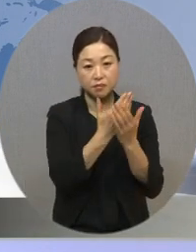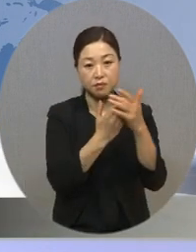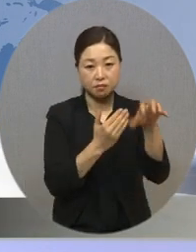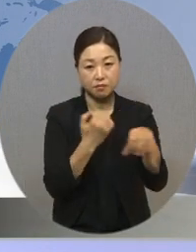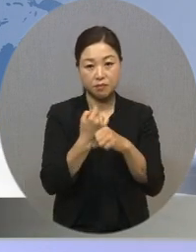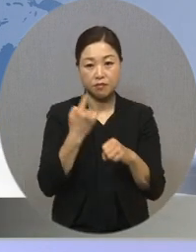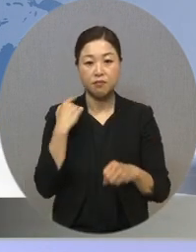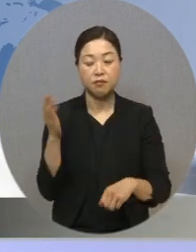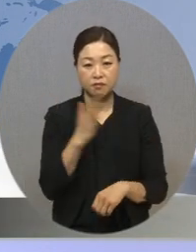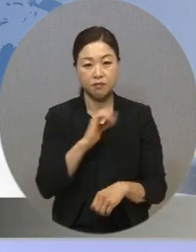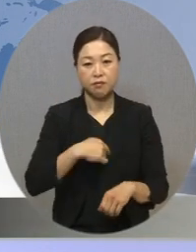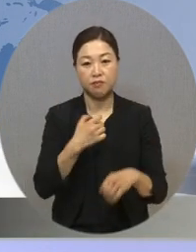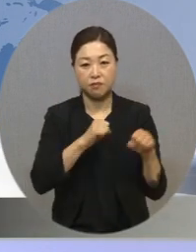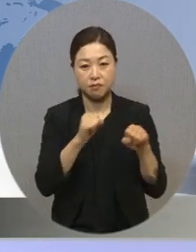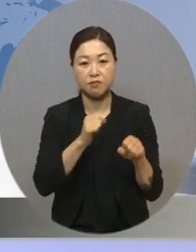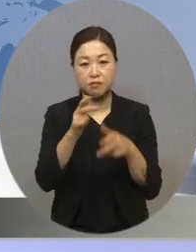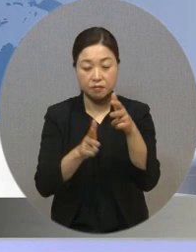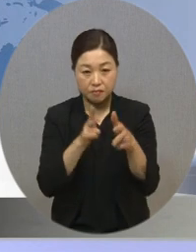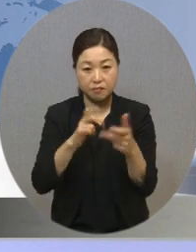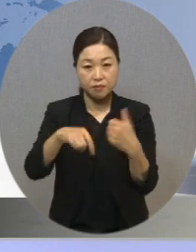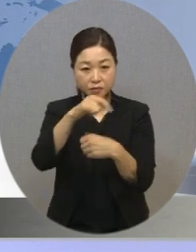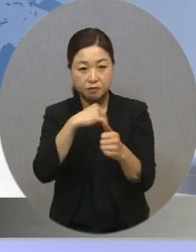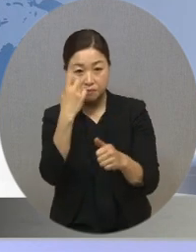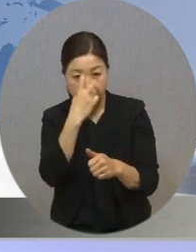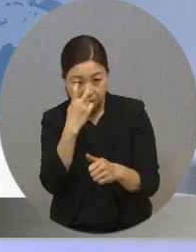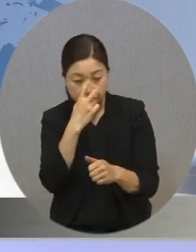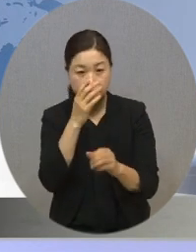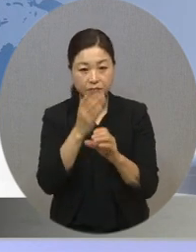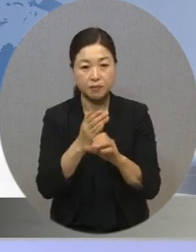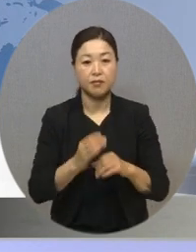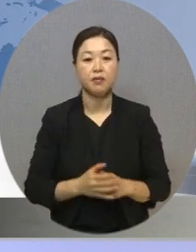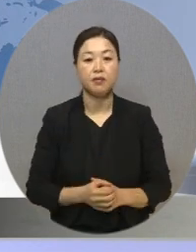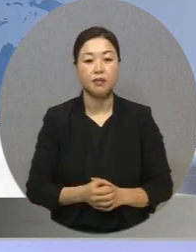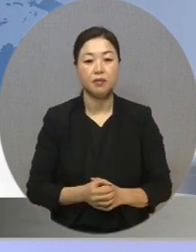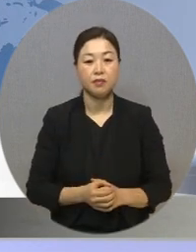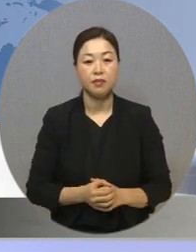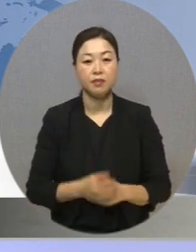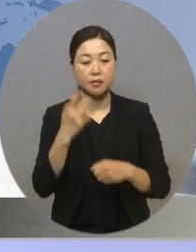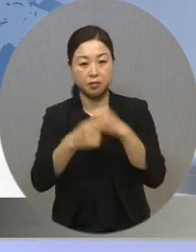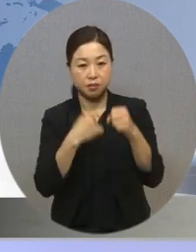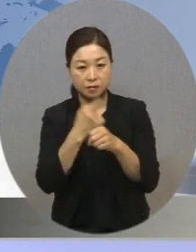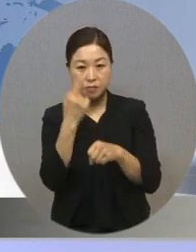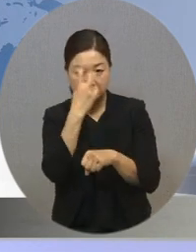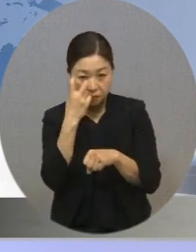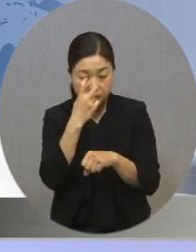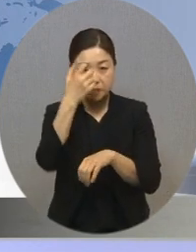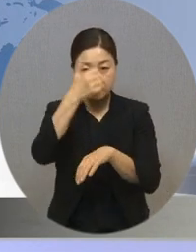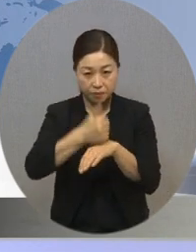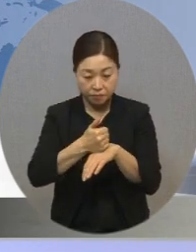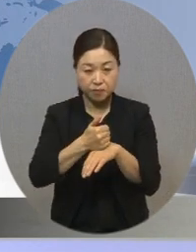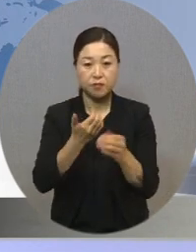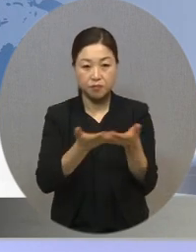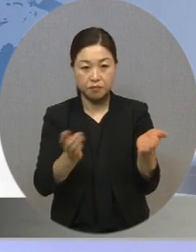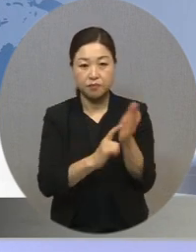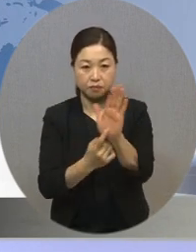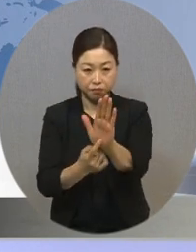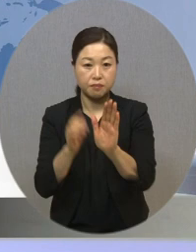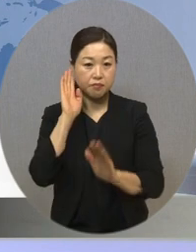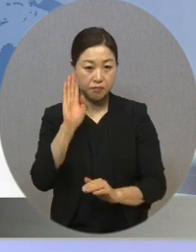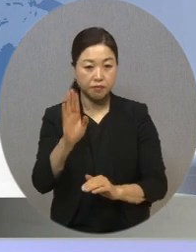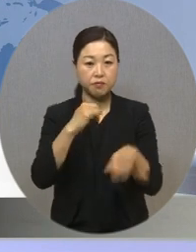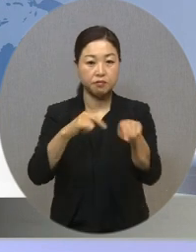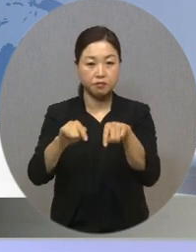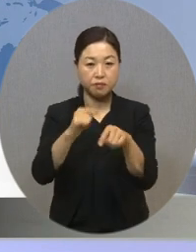지난해부터이 자활 사업 실태 파악을 위한 조사를 하고 있는데요 올 한해 조사 결과를 공유하고 앞으로의